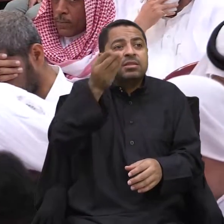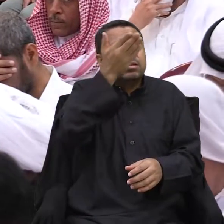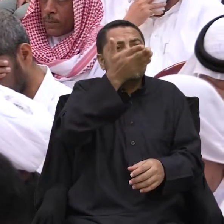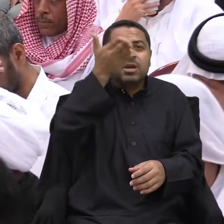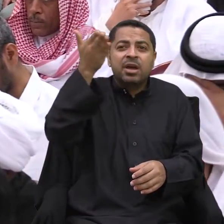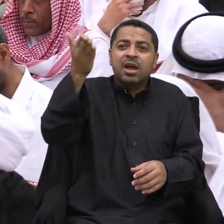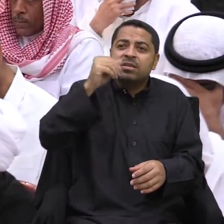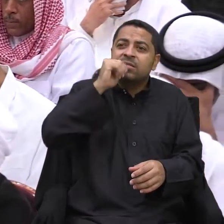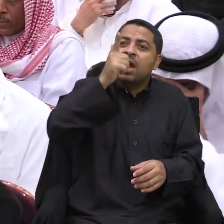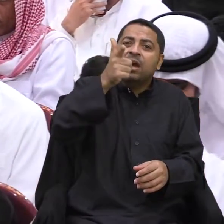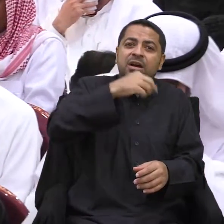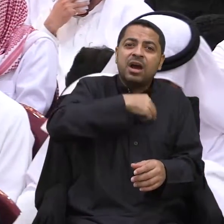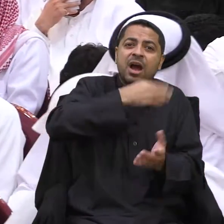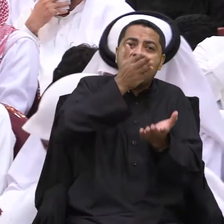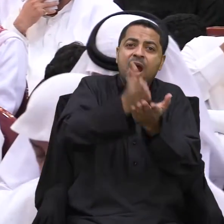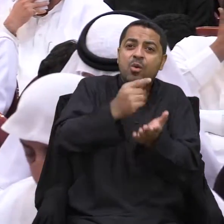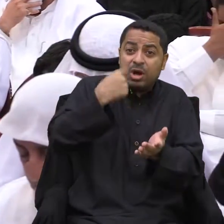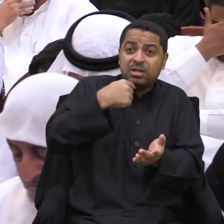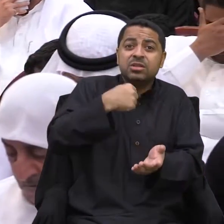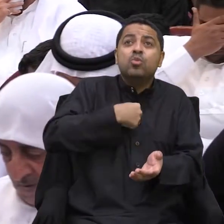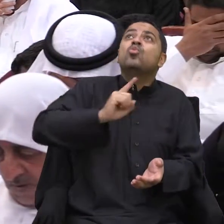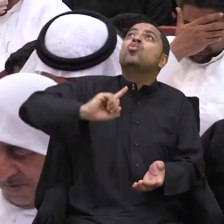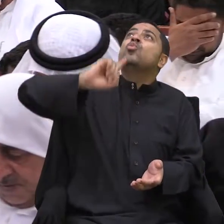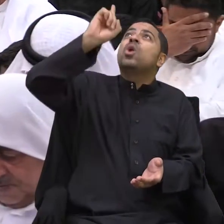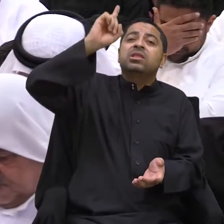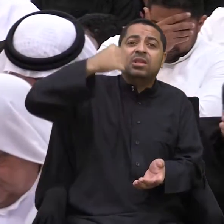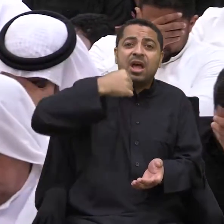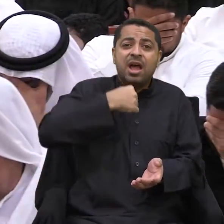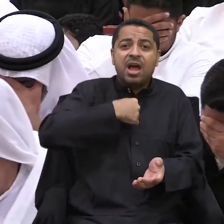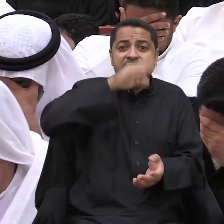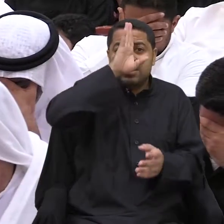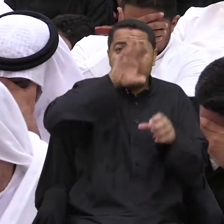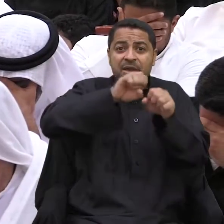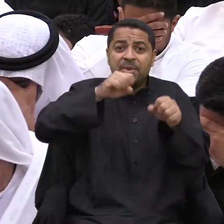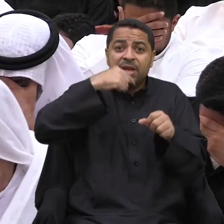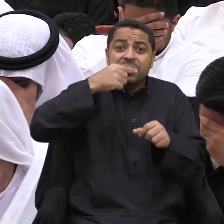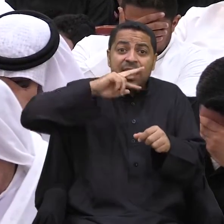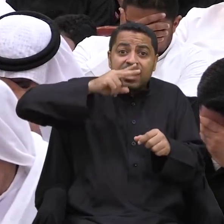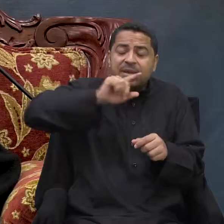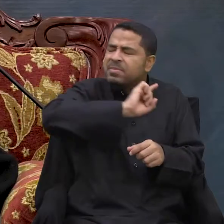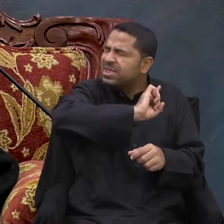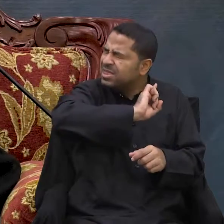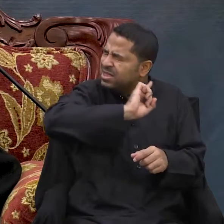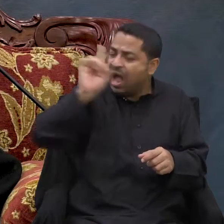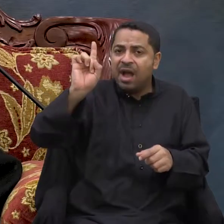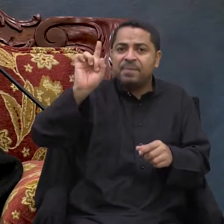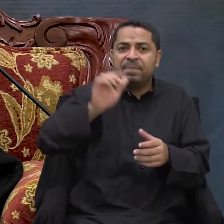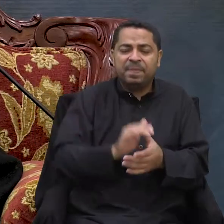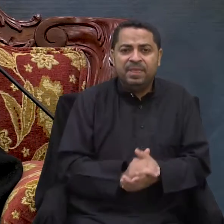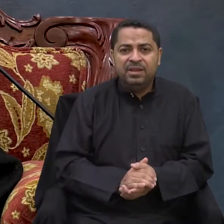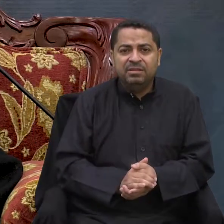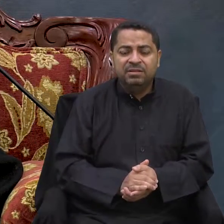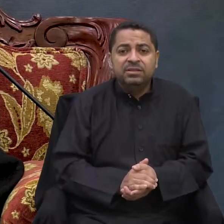فيما أقول وهو الحق والله ما تعمدت الكذب